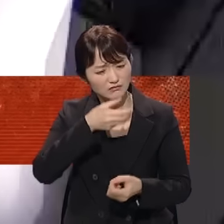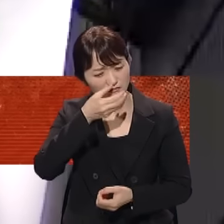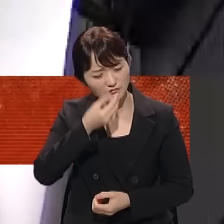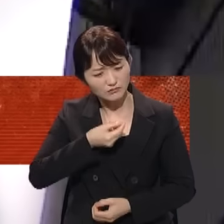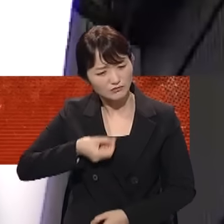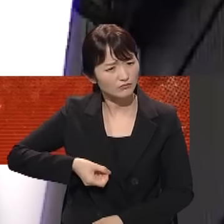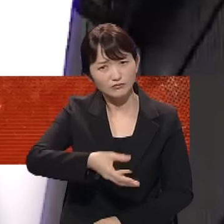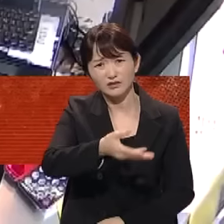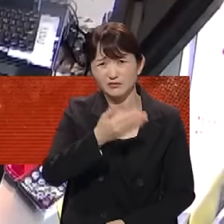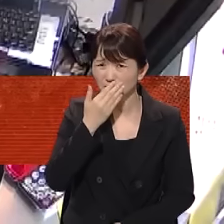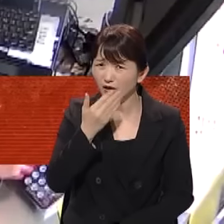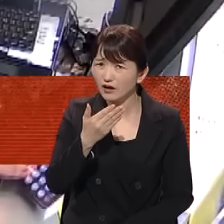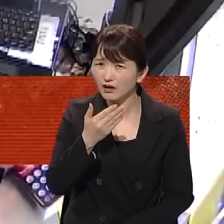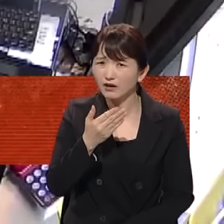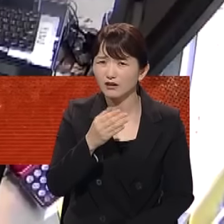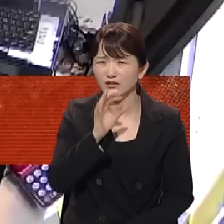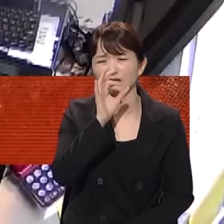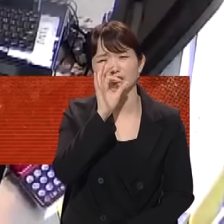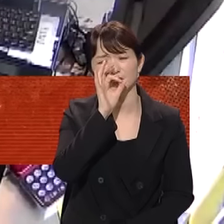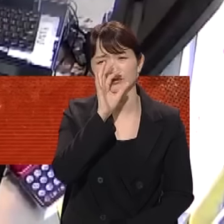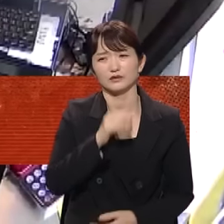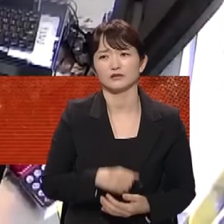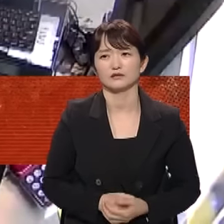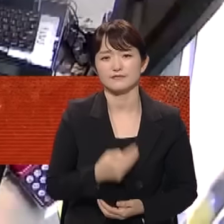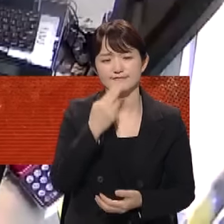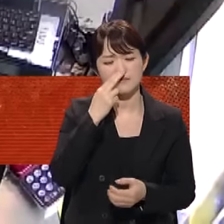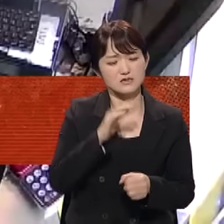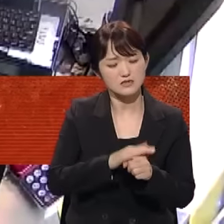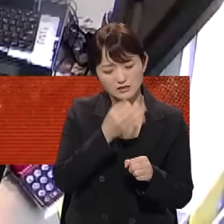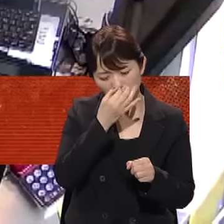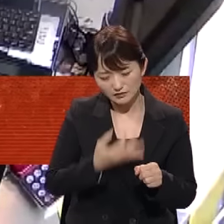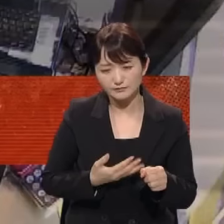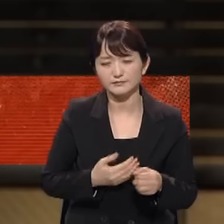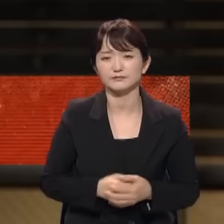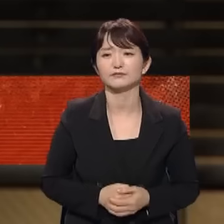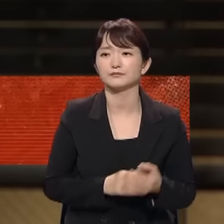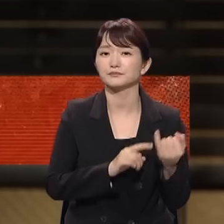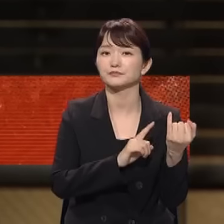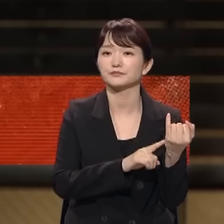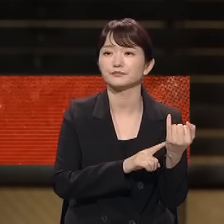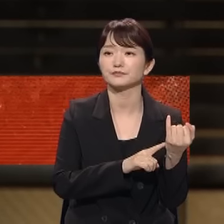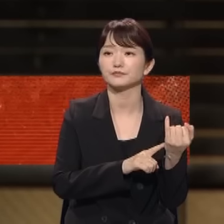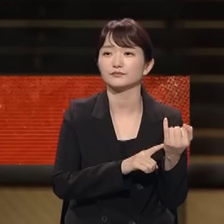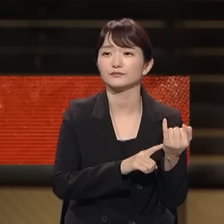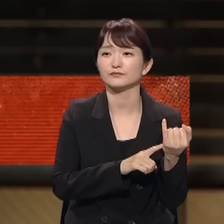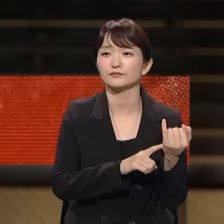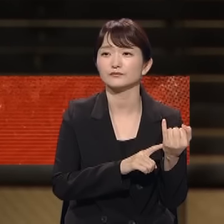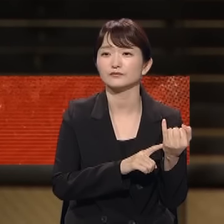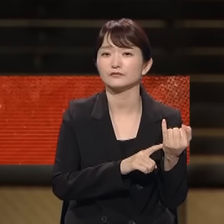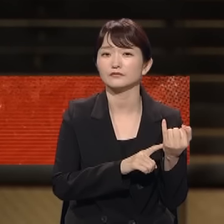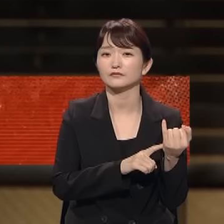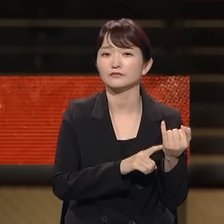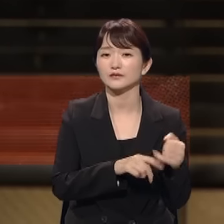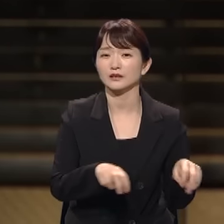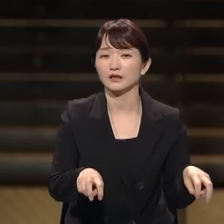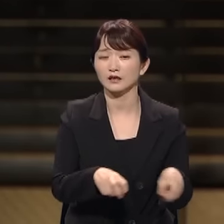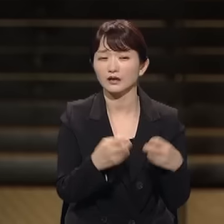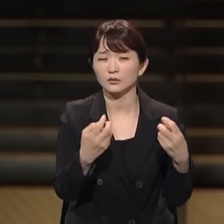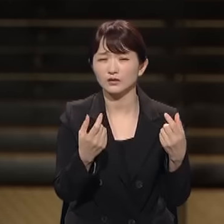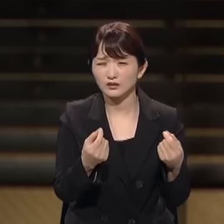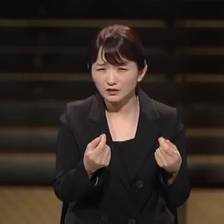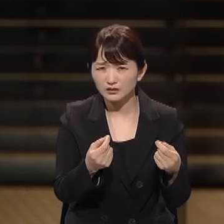가당키나 합니까? 그러니까 저기 너무나 억울하고 힘들어서 마치 이 지금 제보자분은 교통사고로도 당한 것처럼 지금 고통스러운 정도의